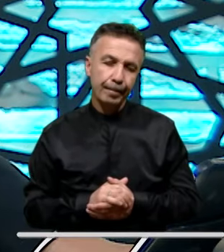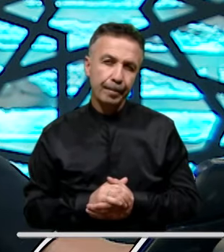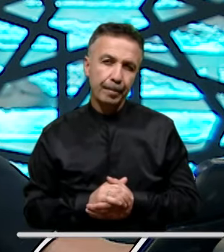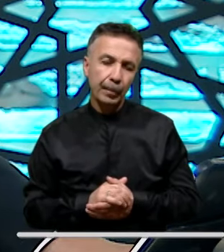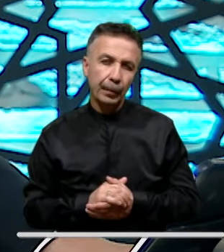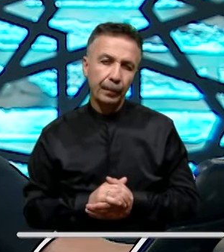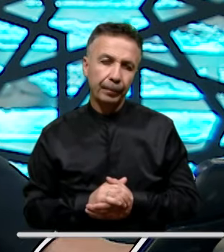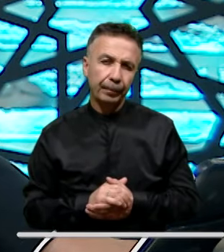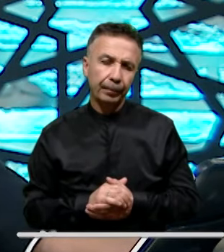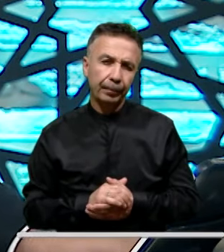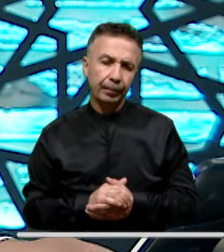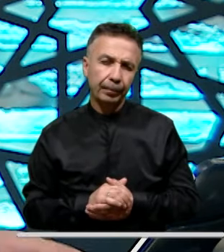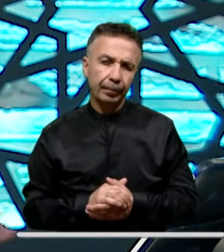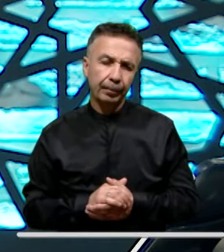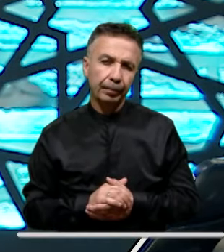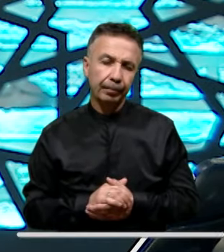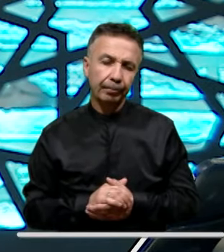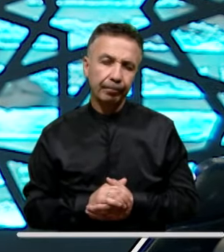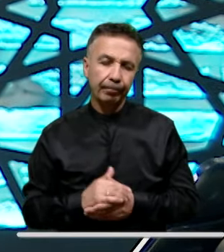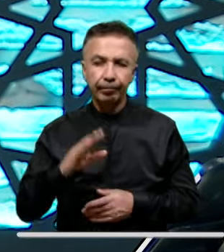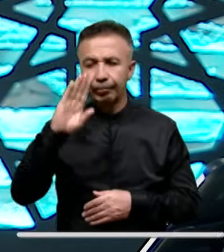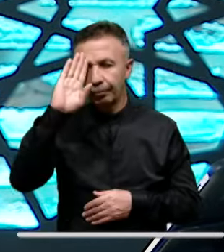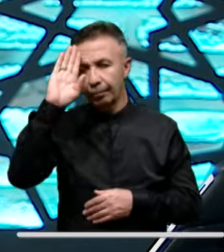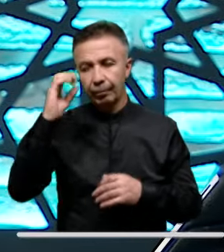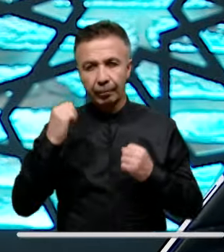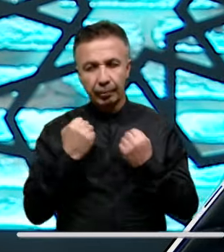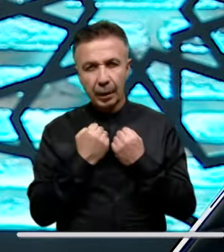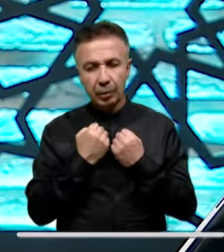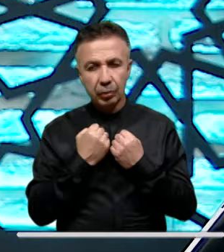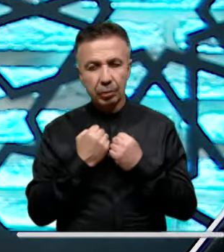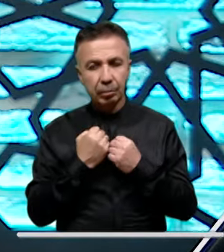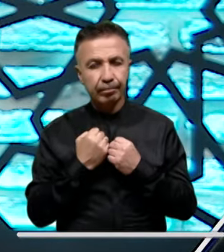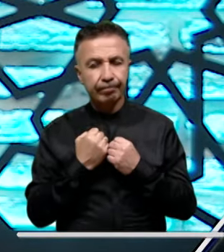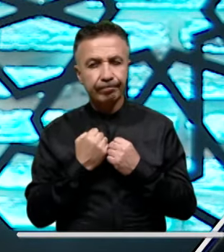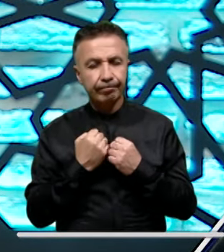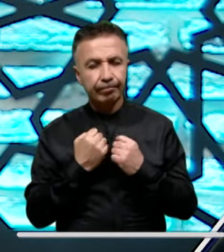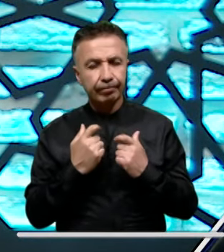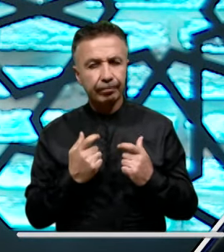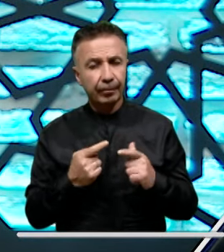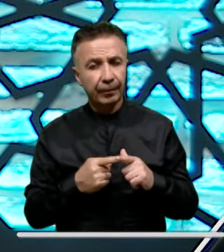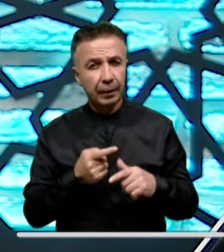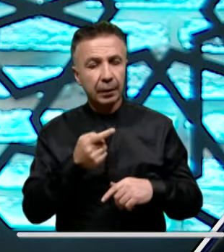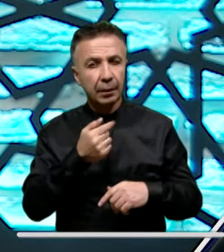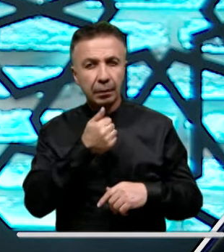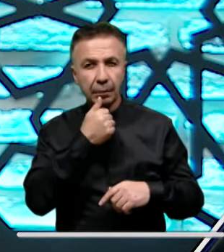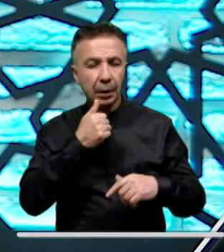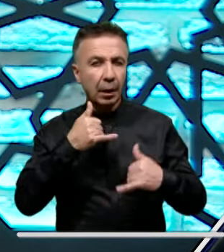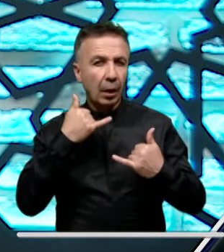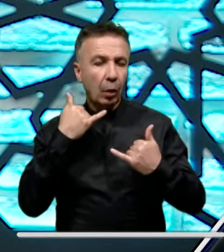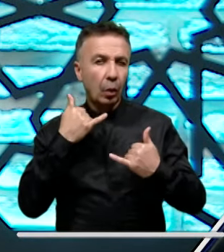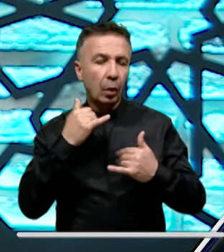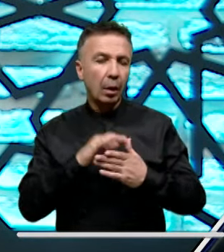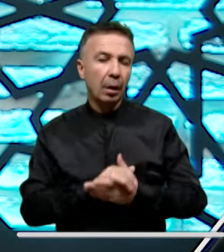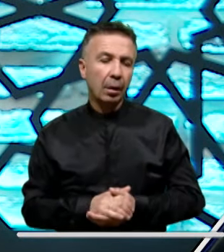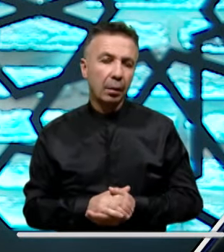Yüksek müsaadelerinizle telefon bağlantısına geçelim efendim. Erzurum'a gideceğiz demiştik. Fikret Bey hattımızda. Alo. Burkan